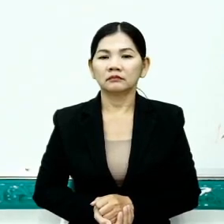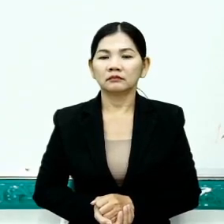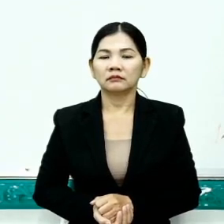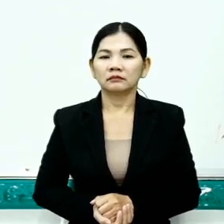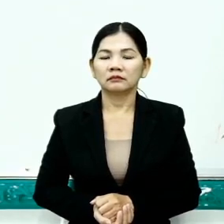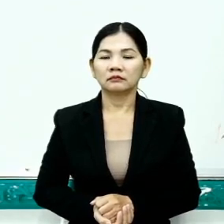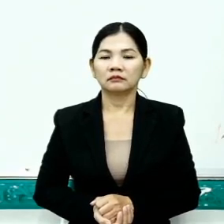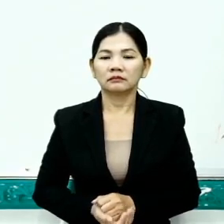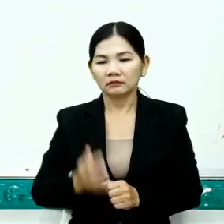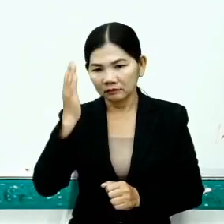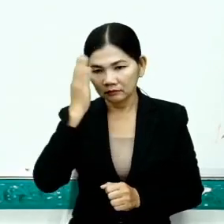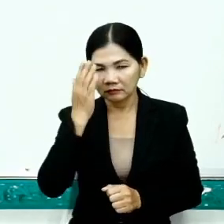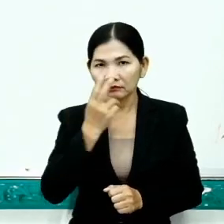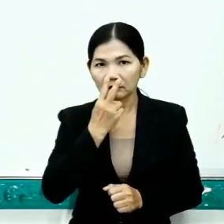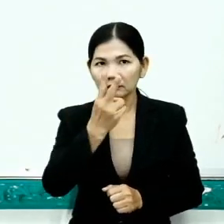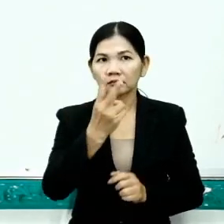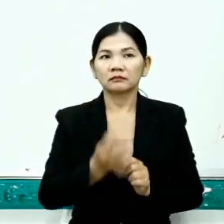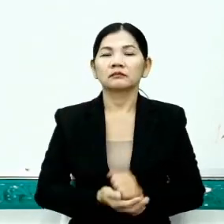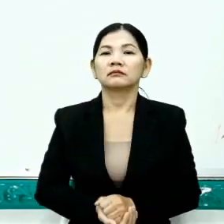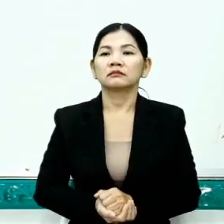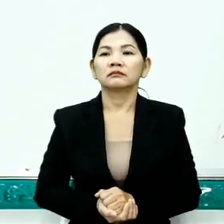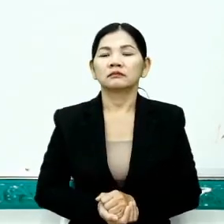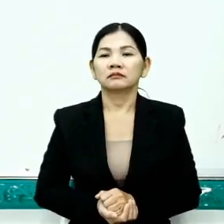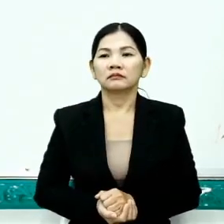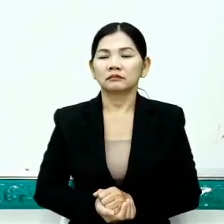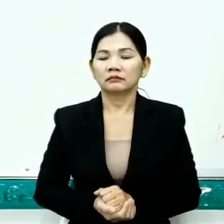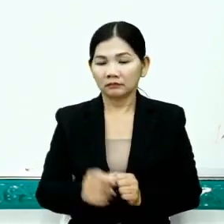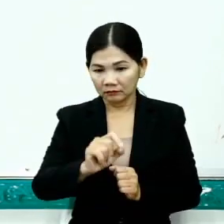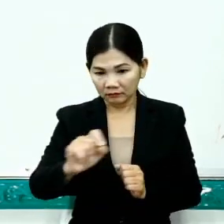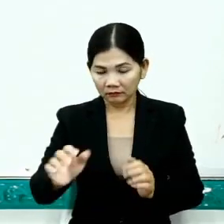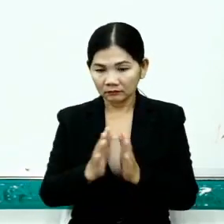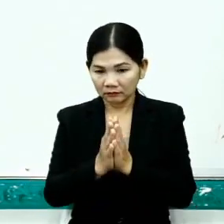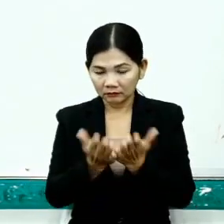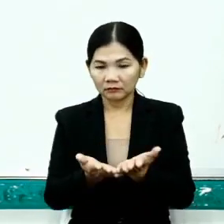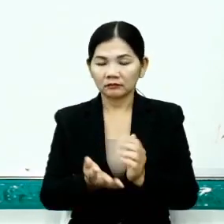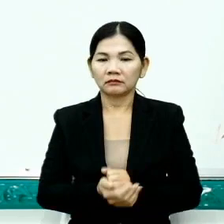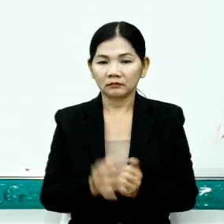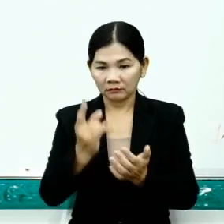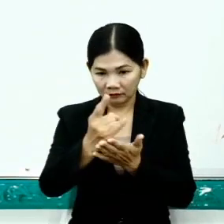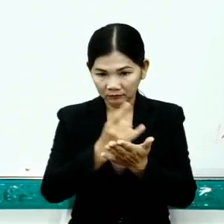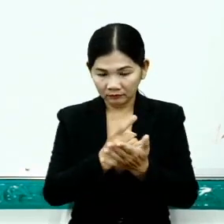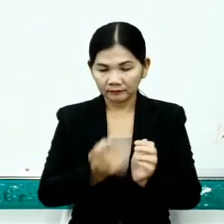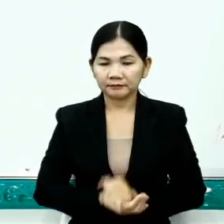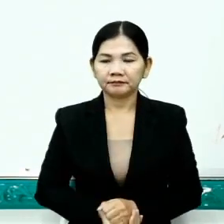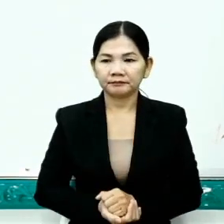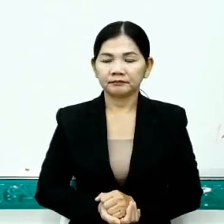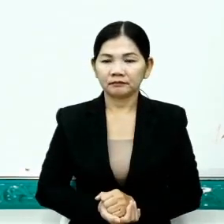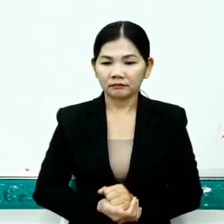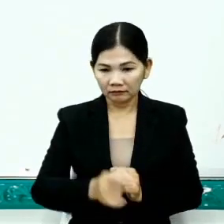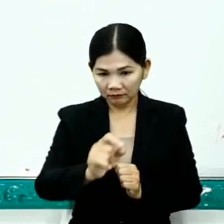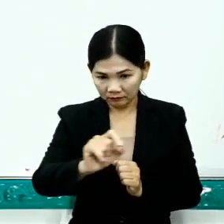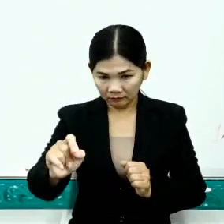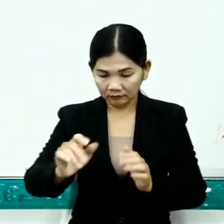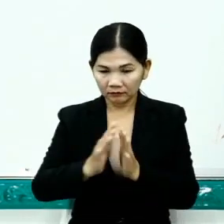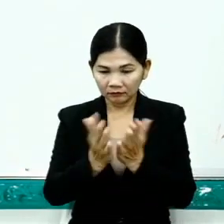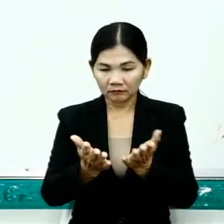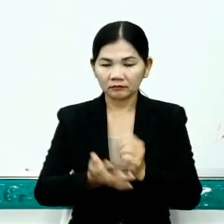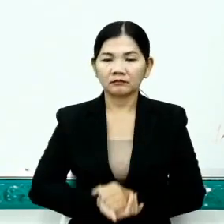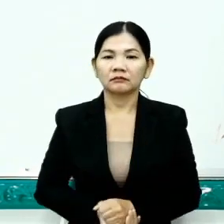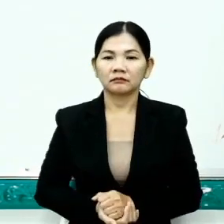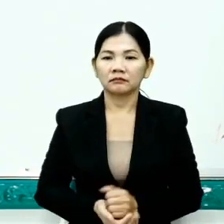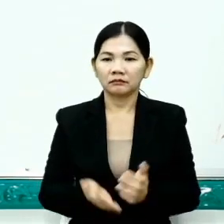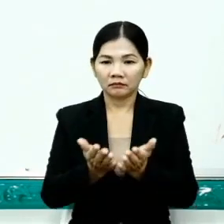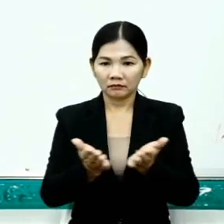ចាកូនគិតឃើញនៅបើកូនគិតឃើញហើយកូនសរសេរចូលក្នុងសៀវភៅមេរៀនរបស់កូនសៀវភៅសរសេរហ្នឹង